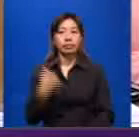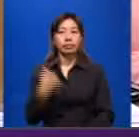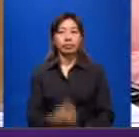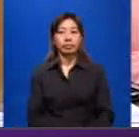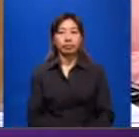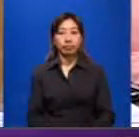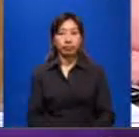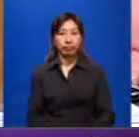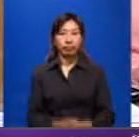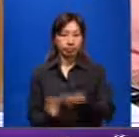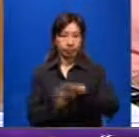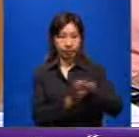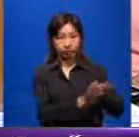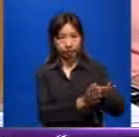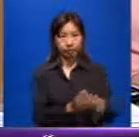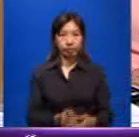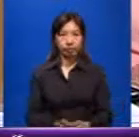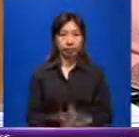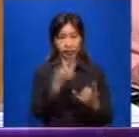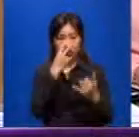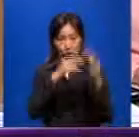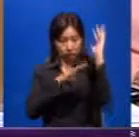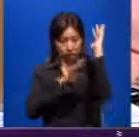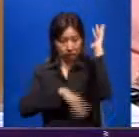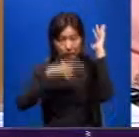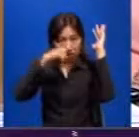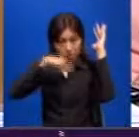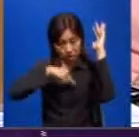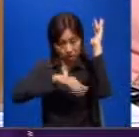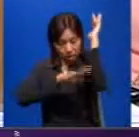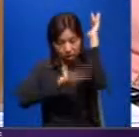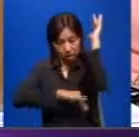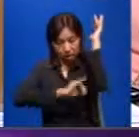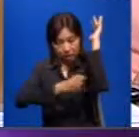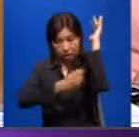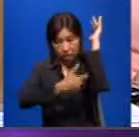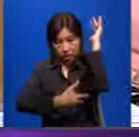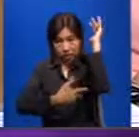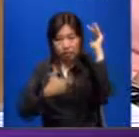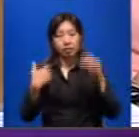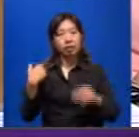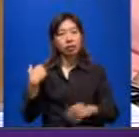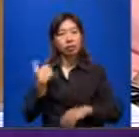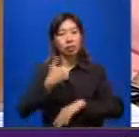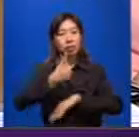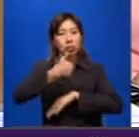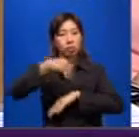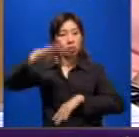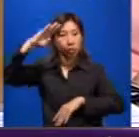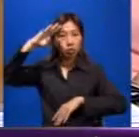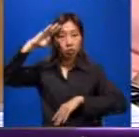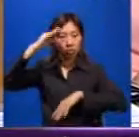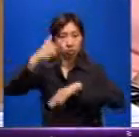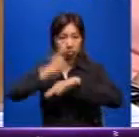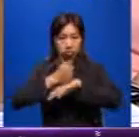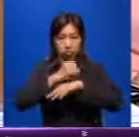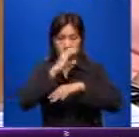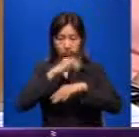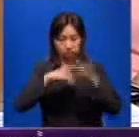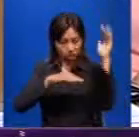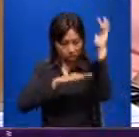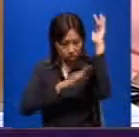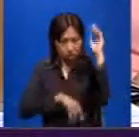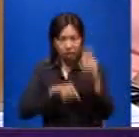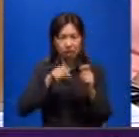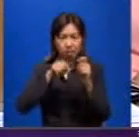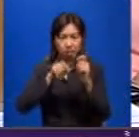มาติดตามสถานการณ์ที่เกิดขึ้นในภาคใต้ในประเทศไทยกันบ้างนะคะทางด้านของแม่ทัพภาคที่ 4ค่ะก็ลงพื้นที่อำเภอบันนังสตาประชุมหน่วย